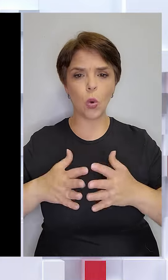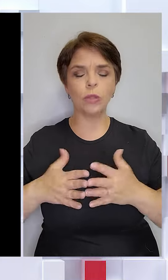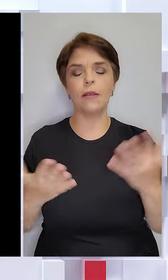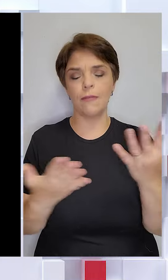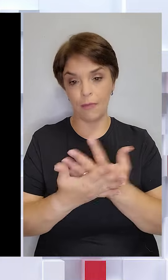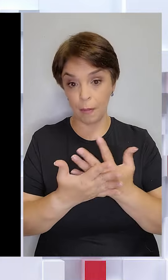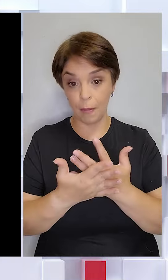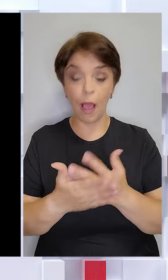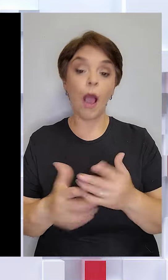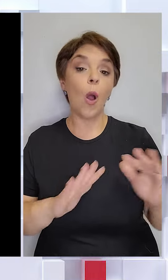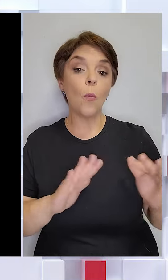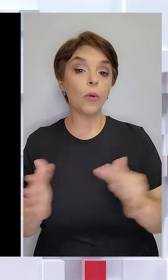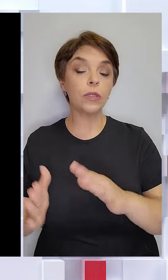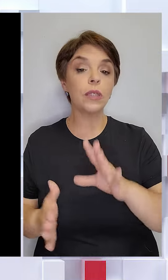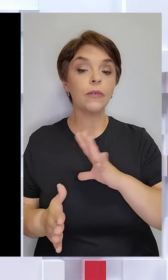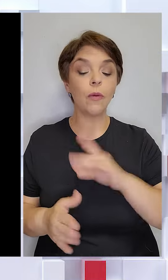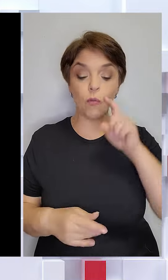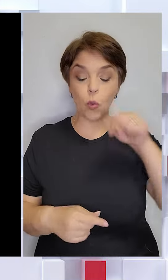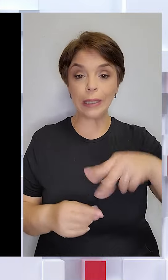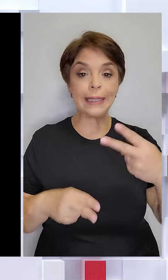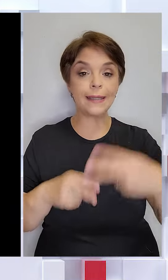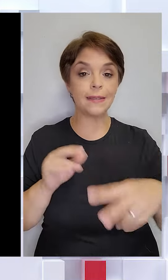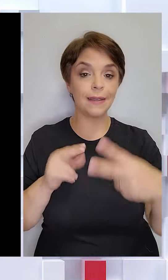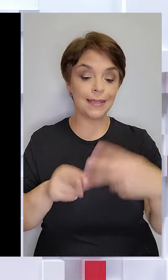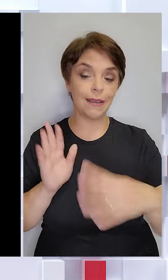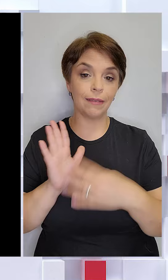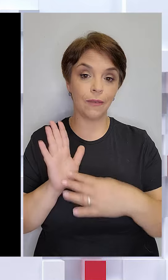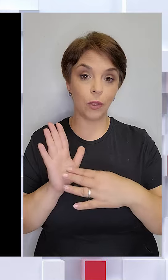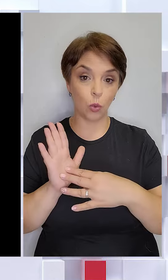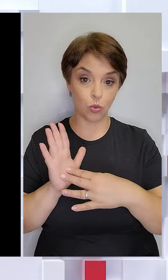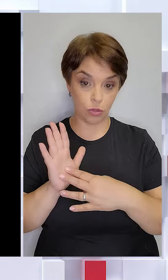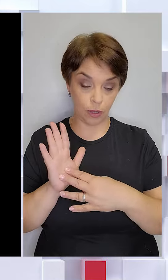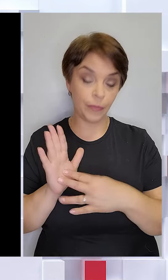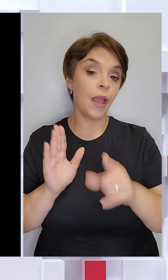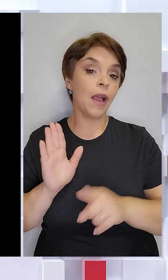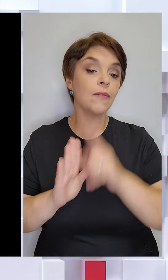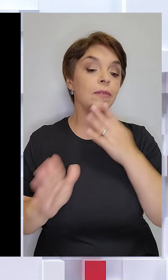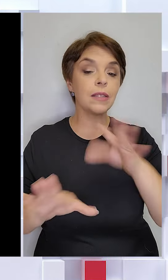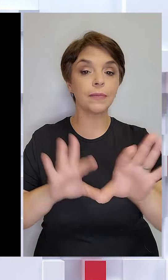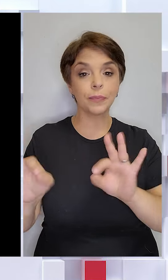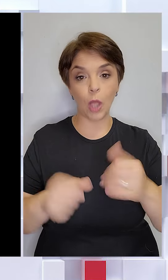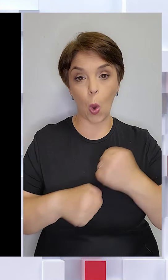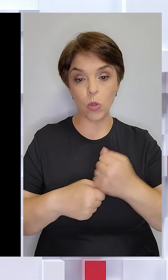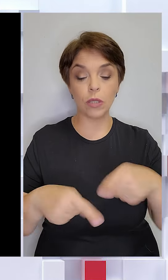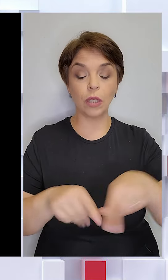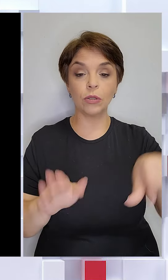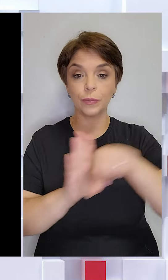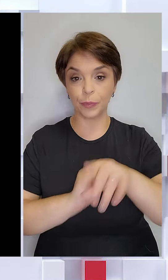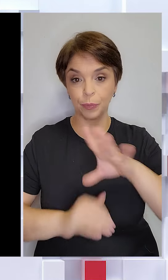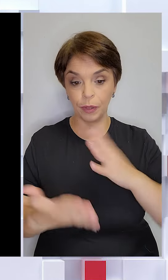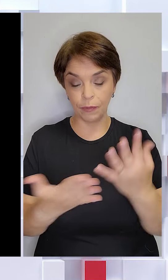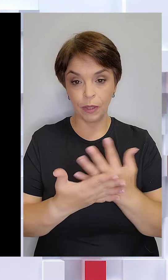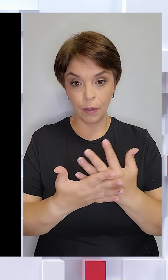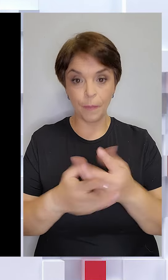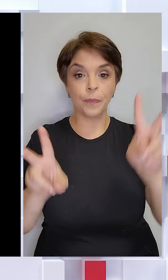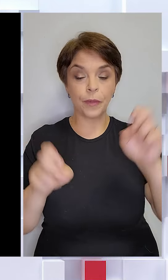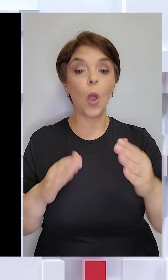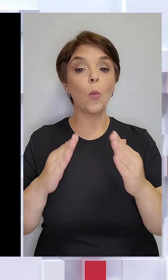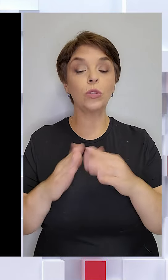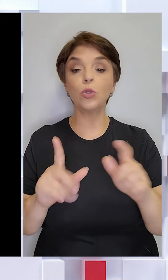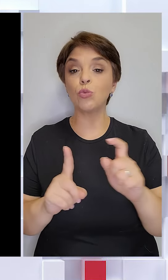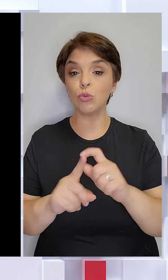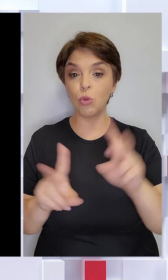повнометражний фільм». Події стрічки відбуваються в Україні кінця 90-х минулого століття. В нацвідборі на Оскар також брали участь стрічки